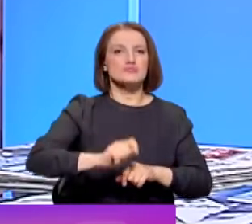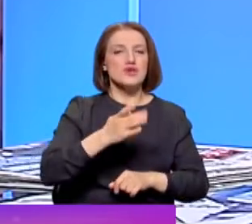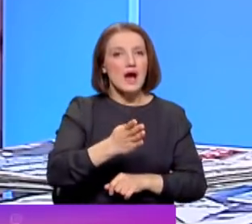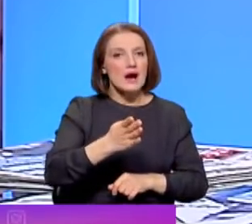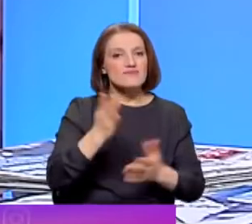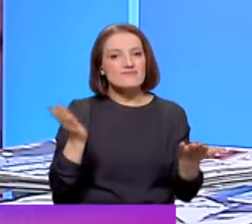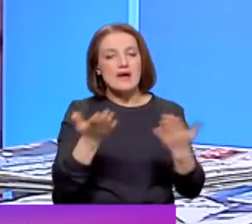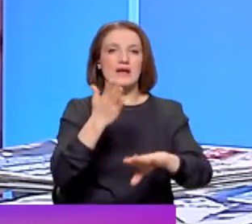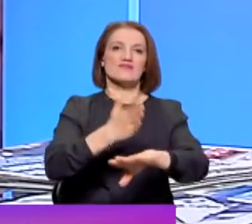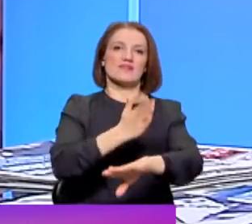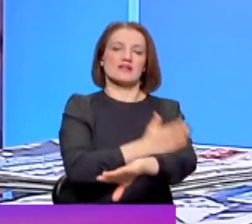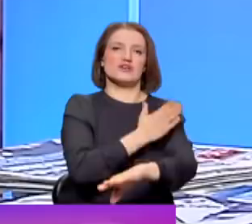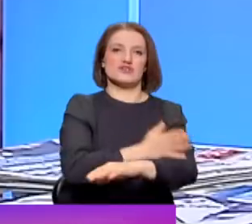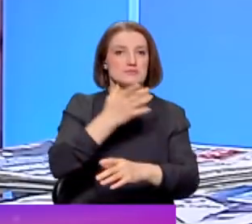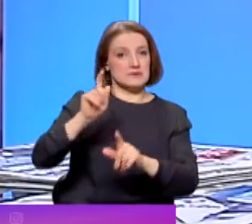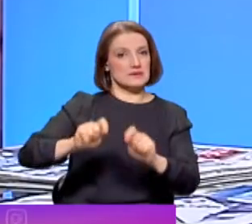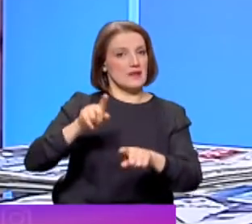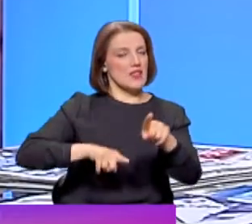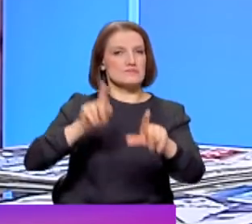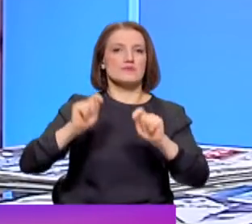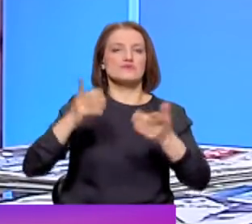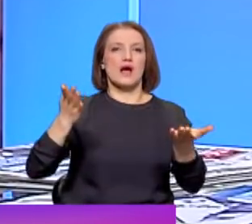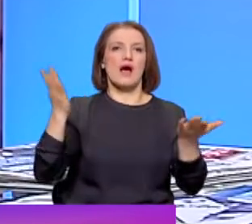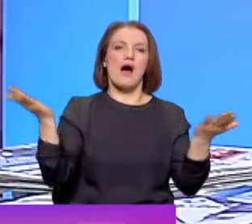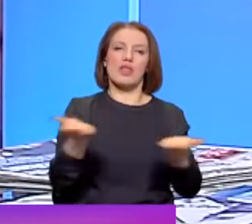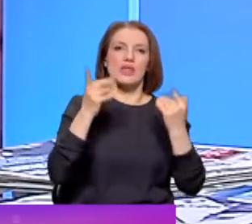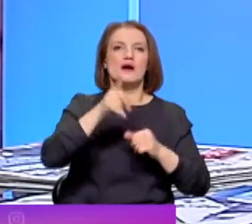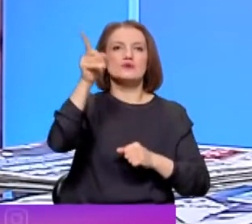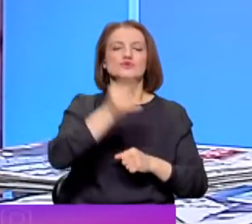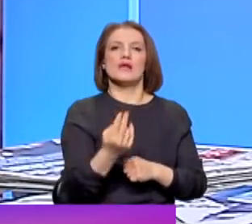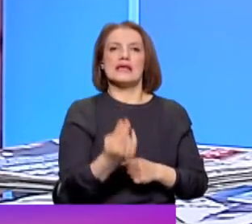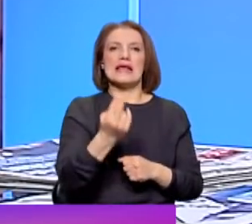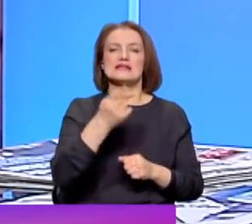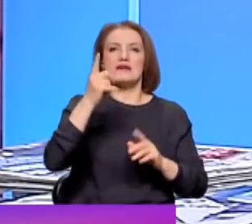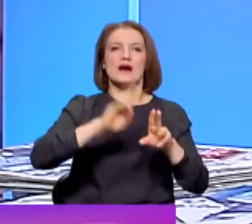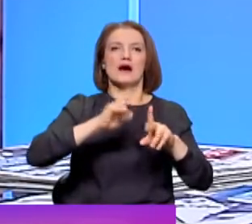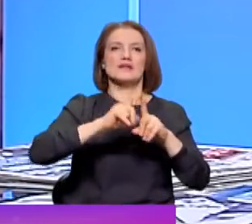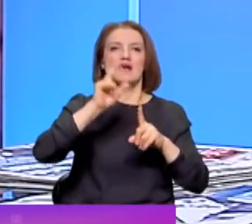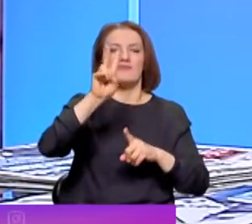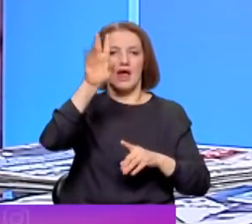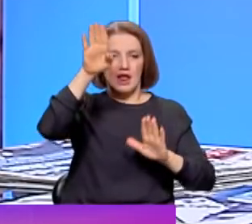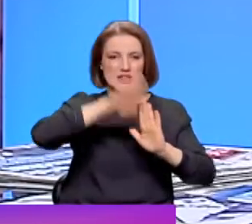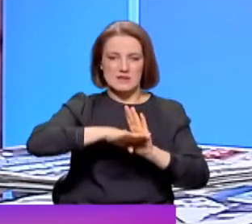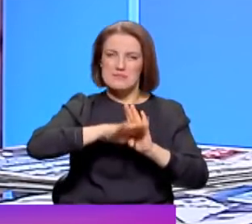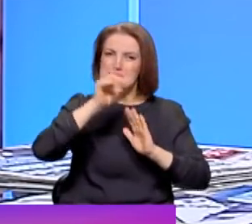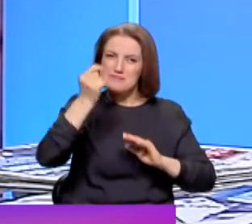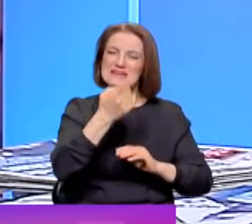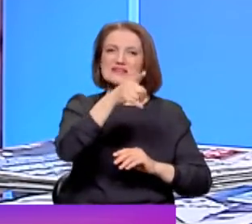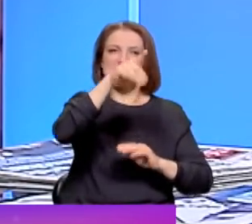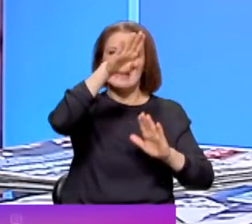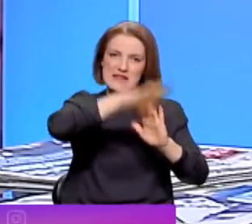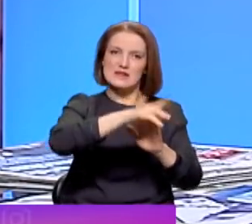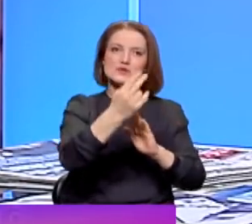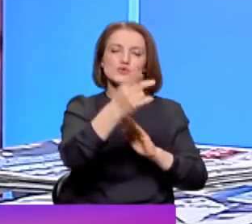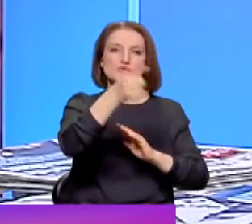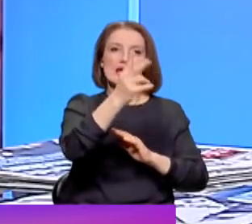ama bırakacak beklentisini dinlendir Hatta diyor ki yüzde yedi KDV indirimi biraz da sizindir verseniz bir yüzde